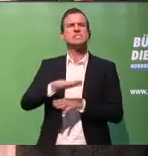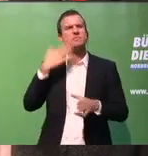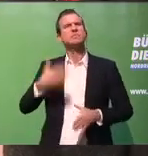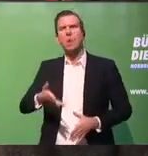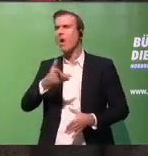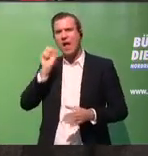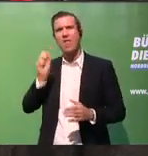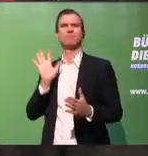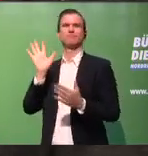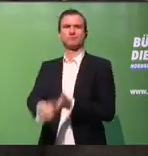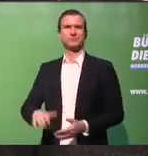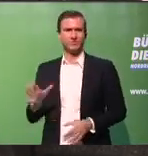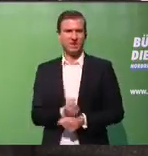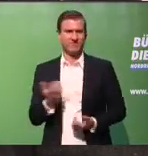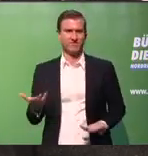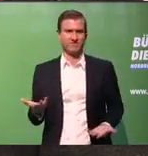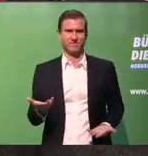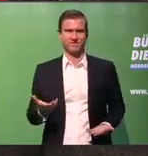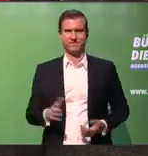bekämpfen.